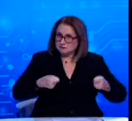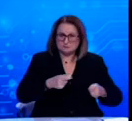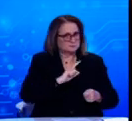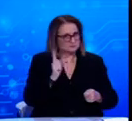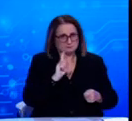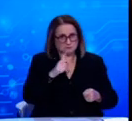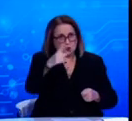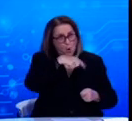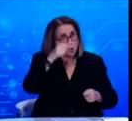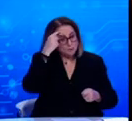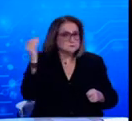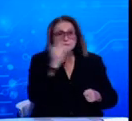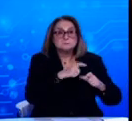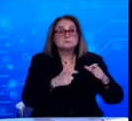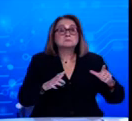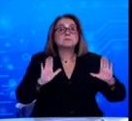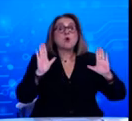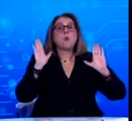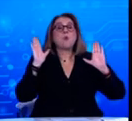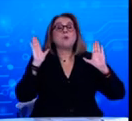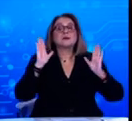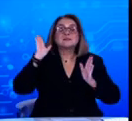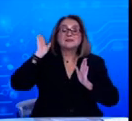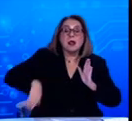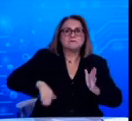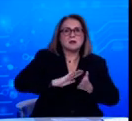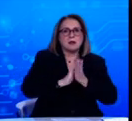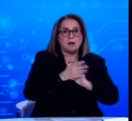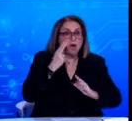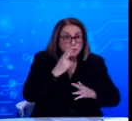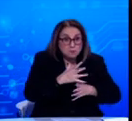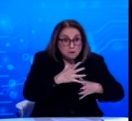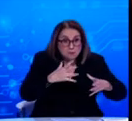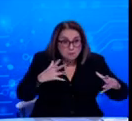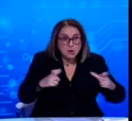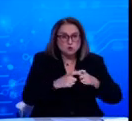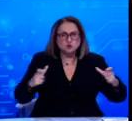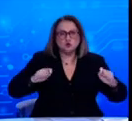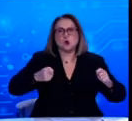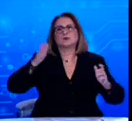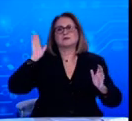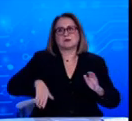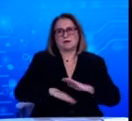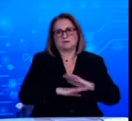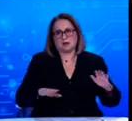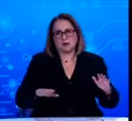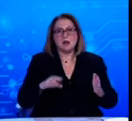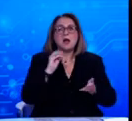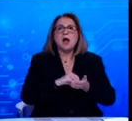πρώτα. Ή ότι οι χώροι εργασίας και ψυχαγωγίας με την ιχνηλασία που πραγματοποιούμε μπορούν να ευνοήσουν τη μετάδοση του